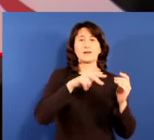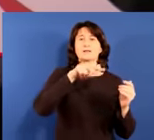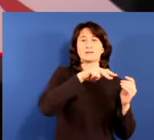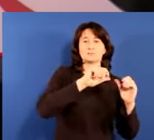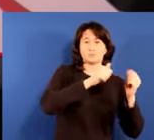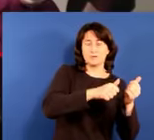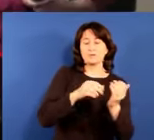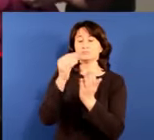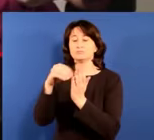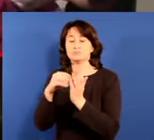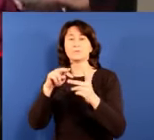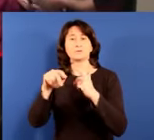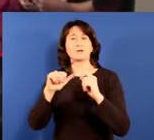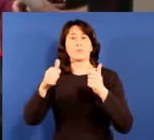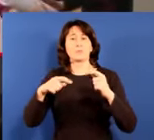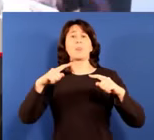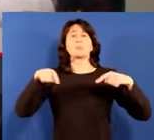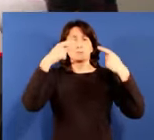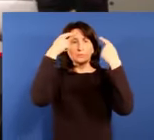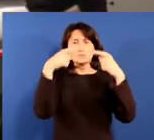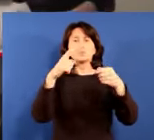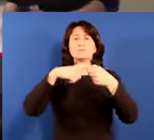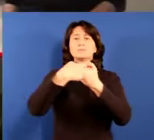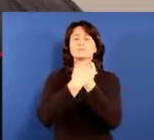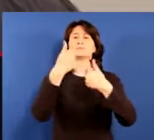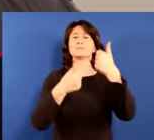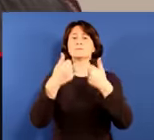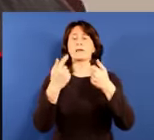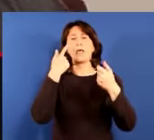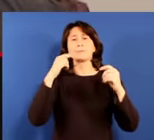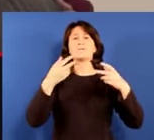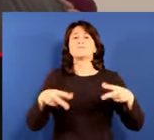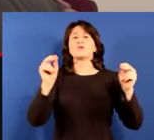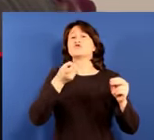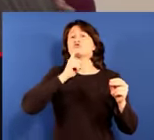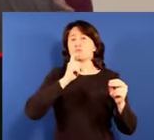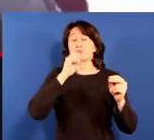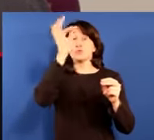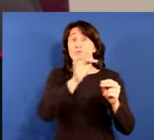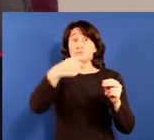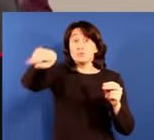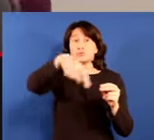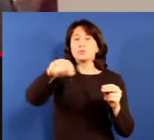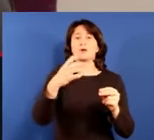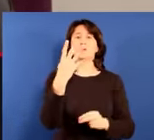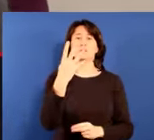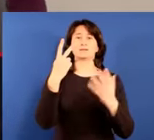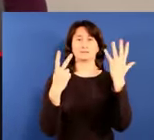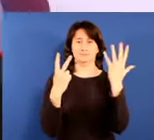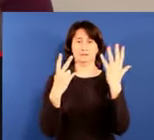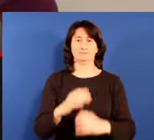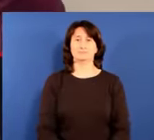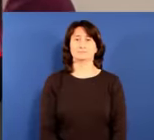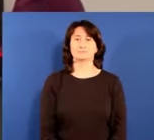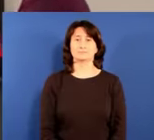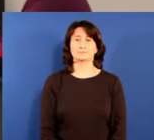Ales Oviedo eta Katixa Agirre idazleek, gaztelaniaz eta euskaraz urren hasiteko narrazioei bukera eman behar